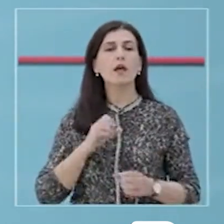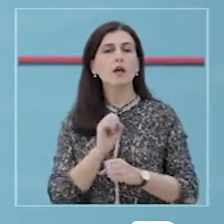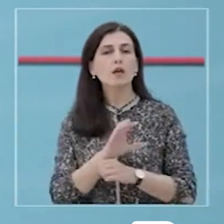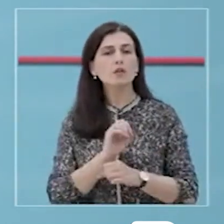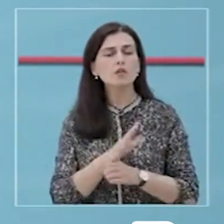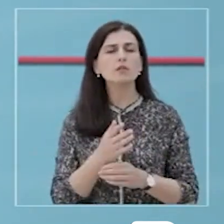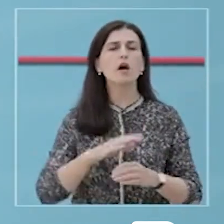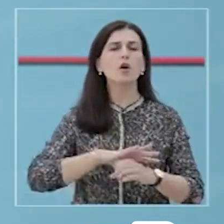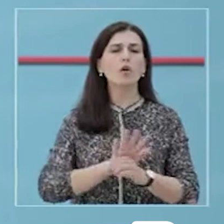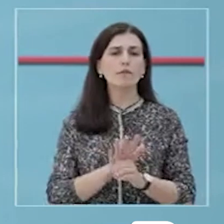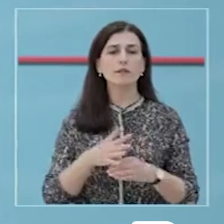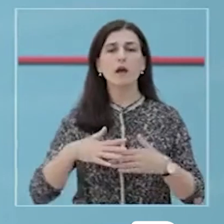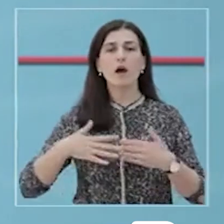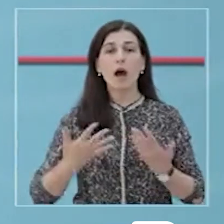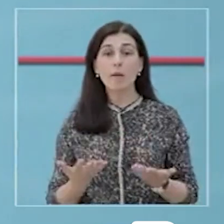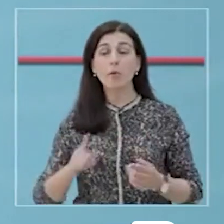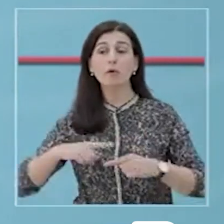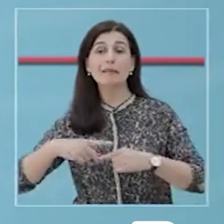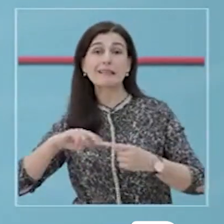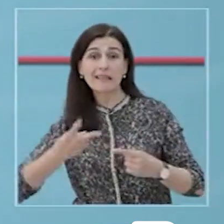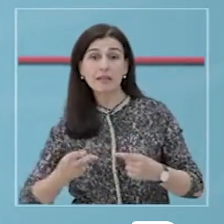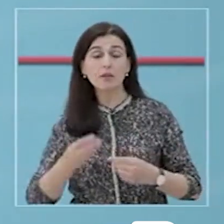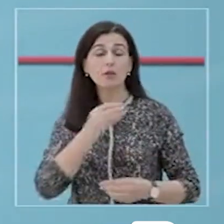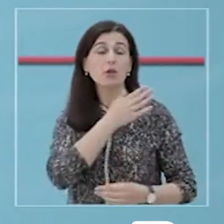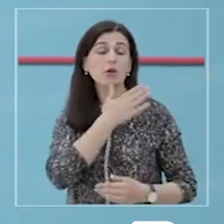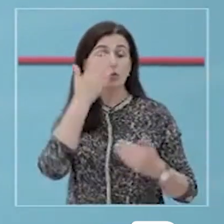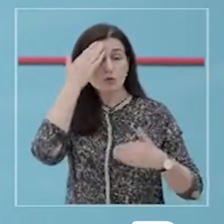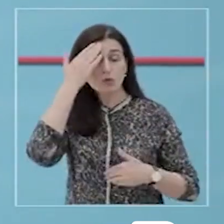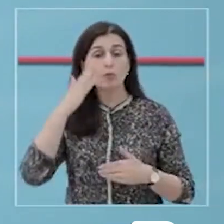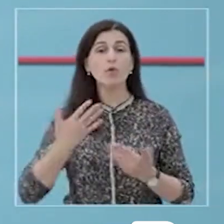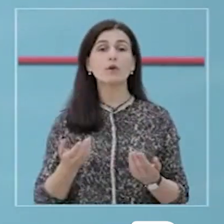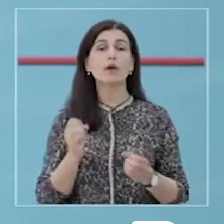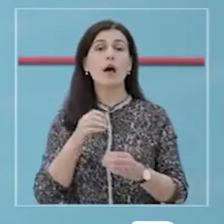sëmundje ose për ndonjë sëmundje tjetër kronike apo këshillim